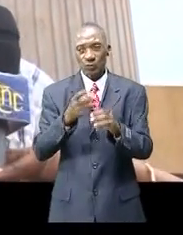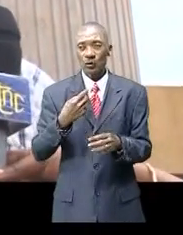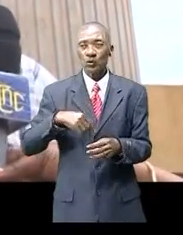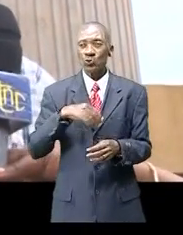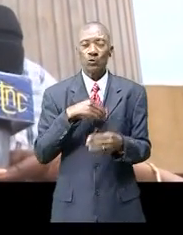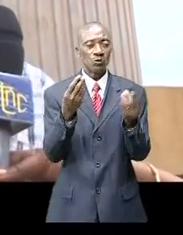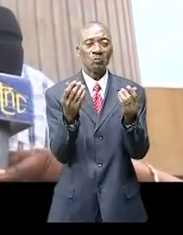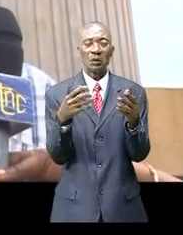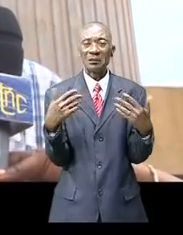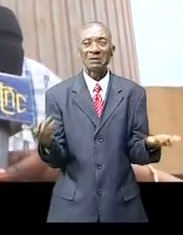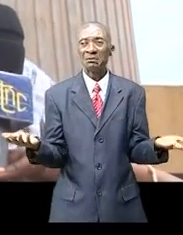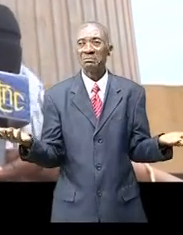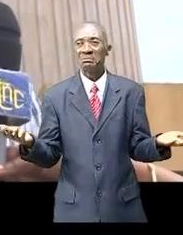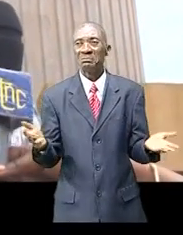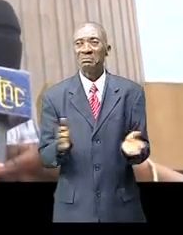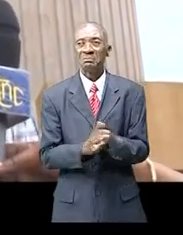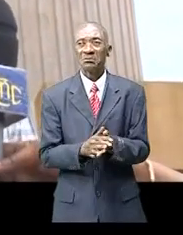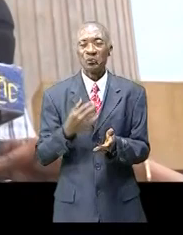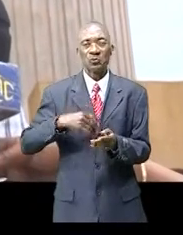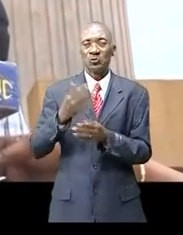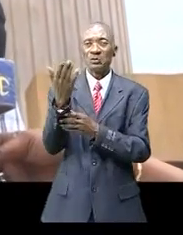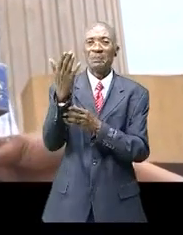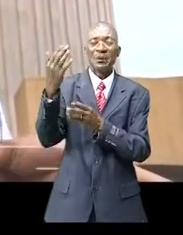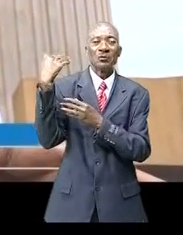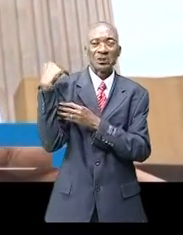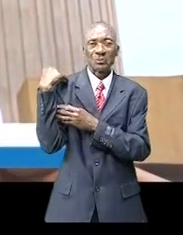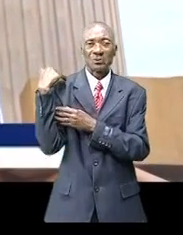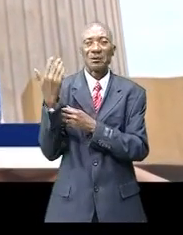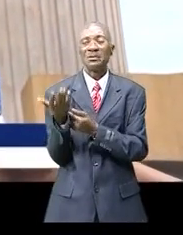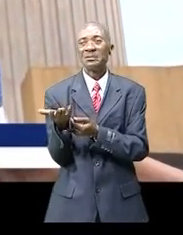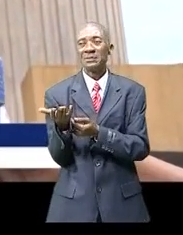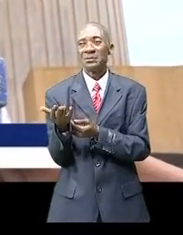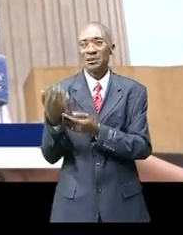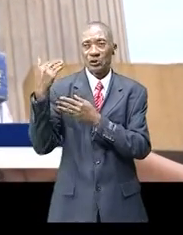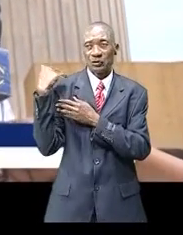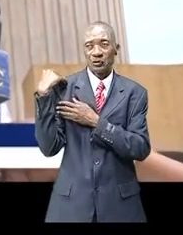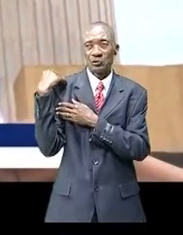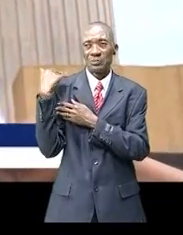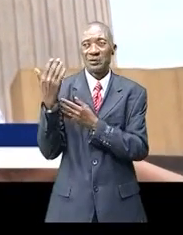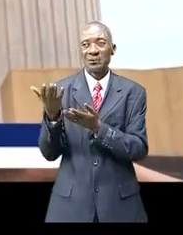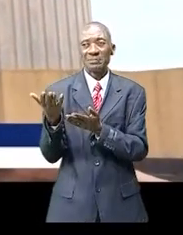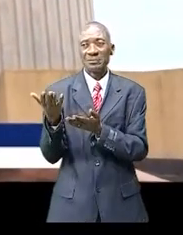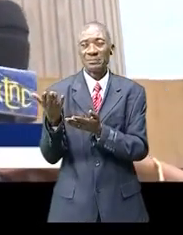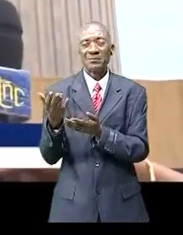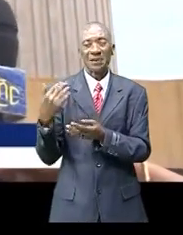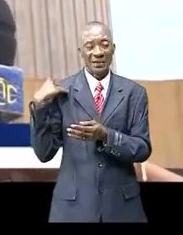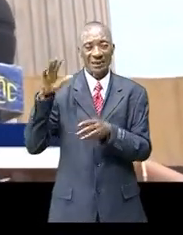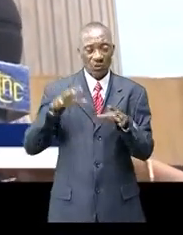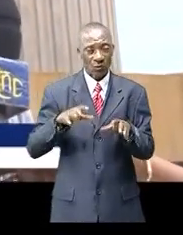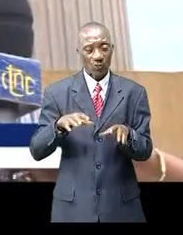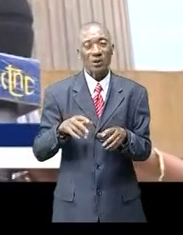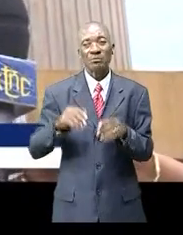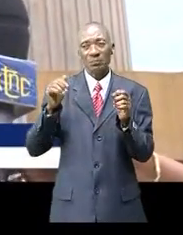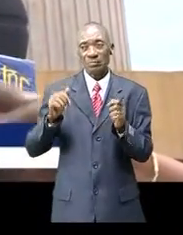recourons aux grandes personnalités et surtout l'autorité régalienne qui est l'État congolais pour